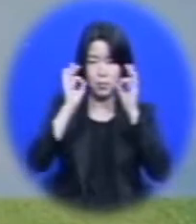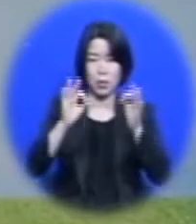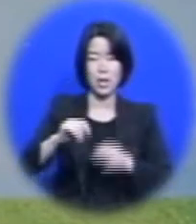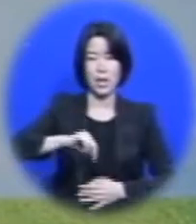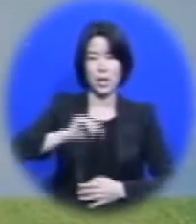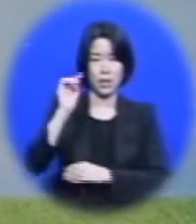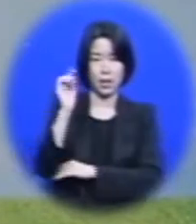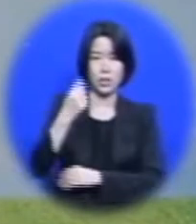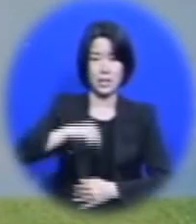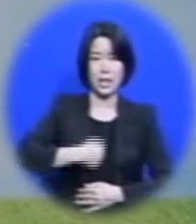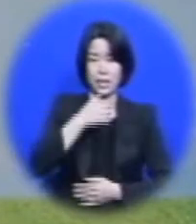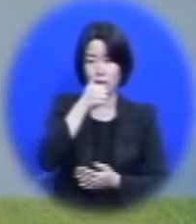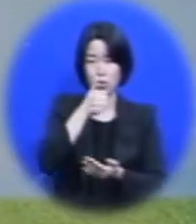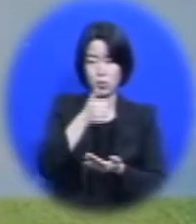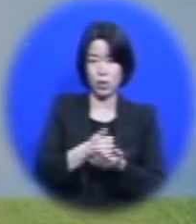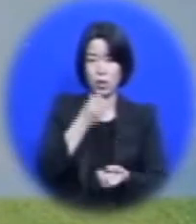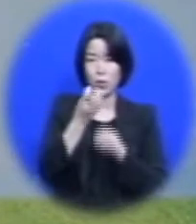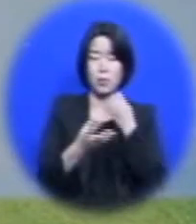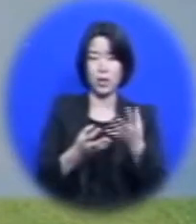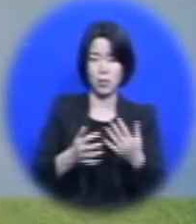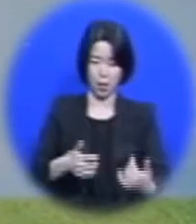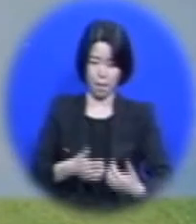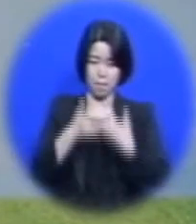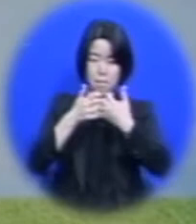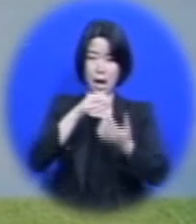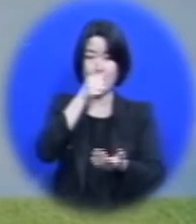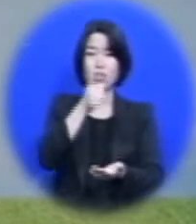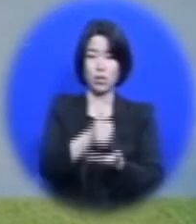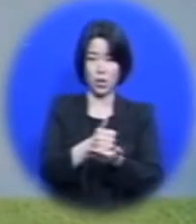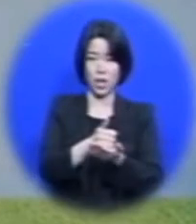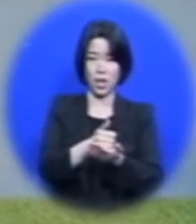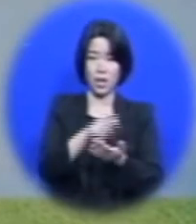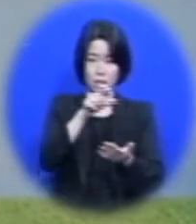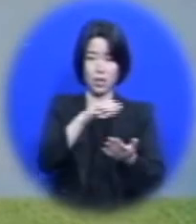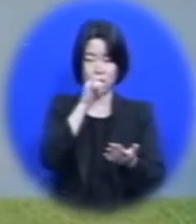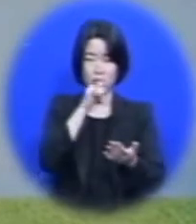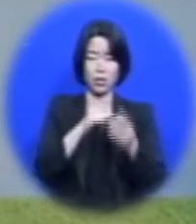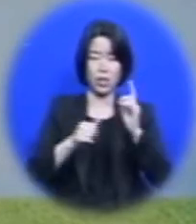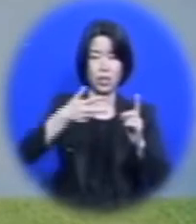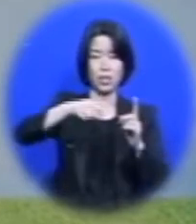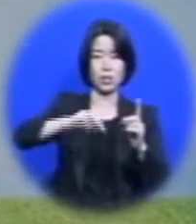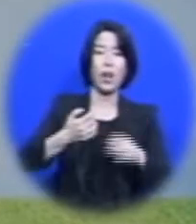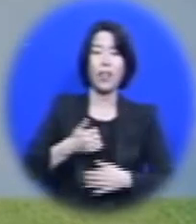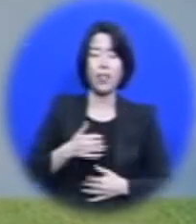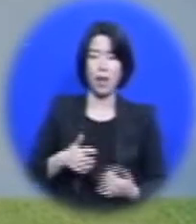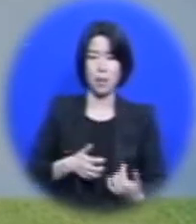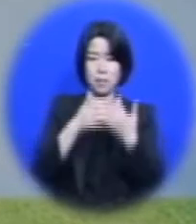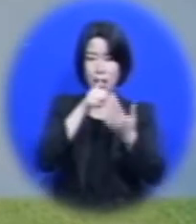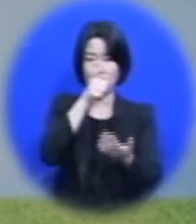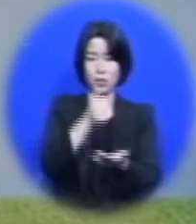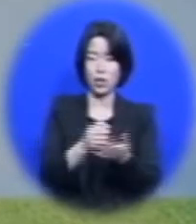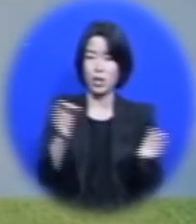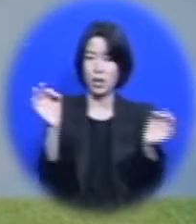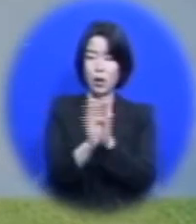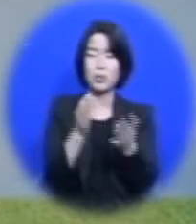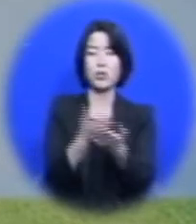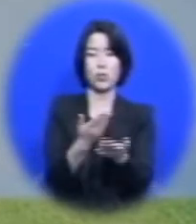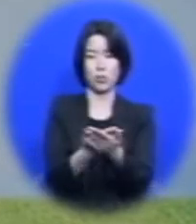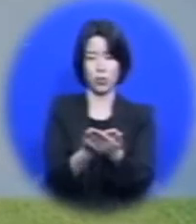죄를 고백하면서 자꾸 반역죄를 지었다는 겁니다. 1절에 내 반역죄를